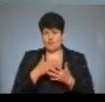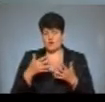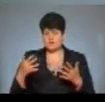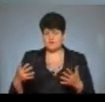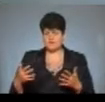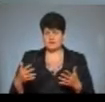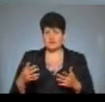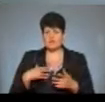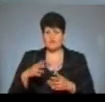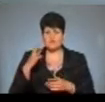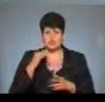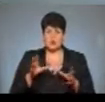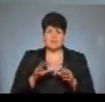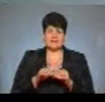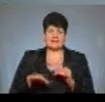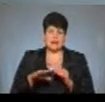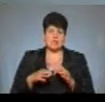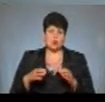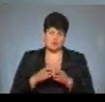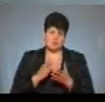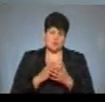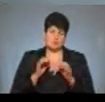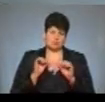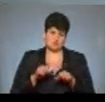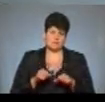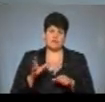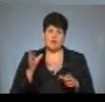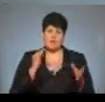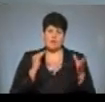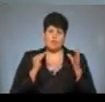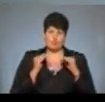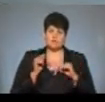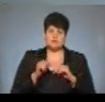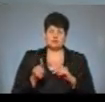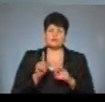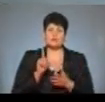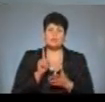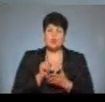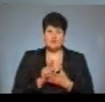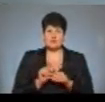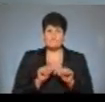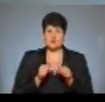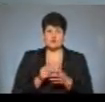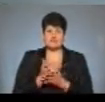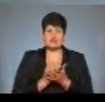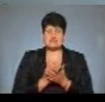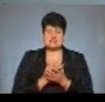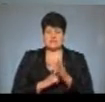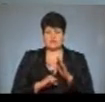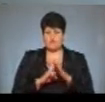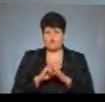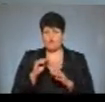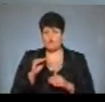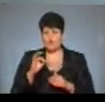що об'єднані територіальні громади мають можливість, враховуючи те, що вони повинні формувати резервний фонд,